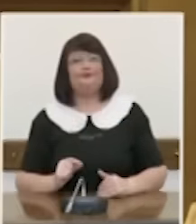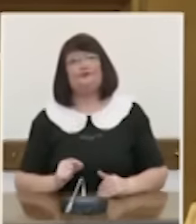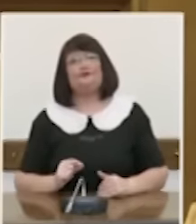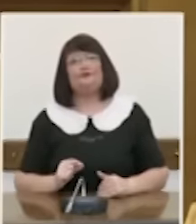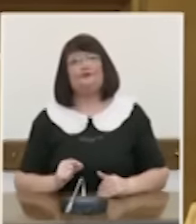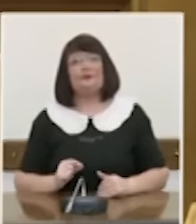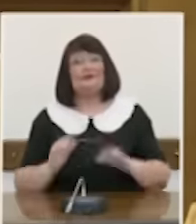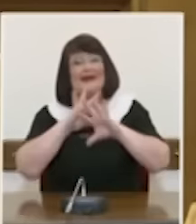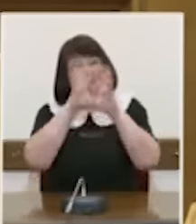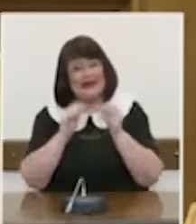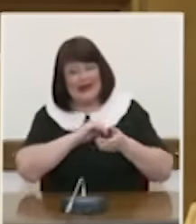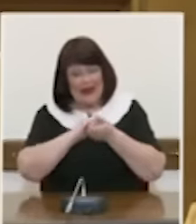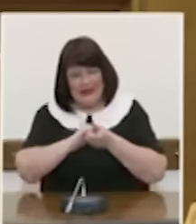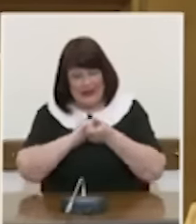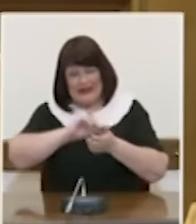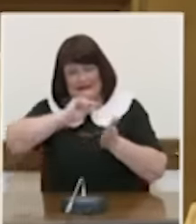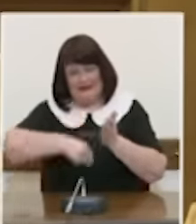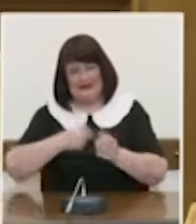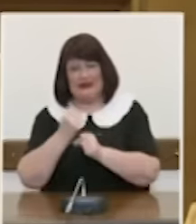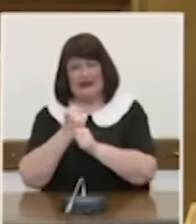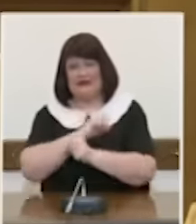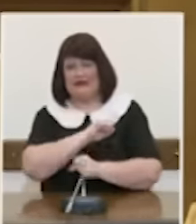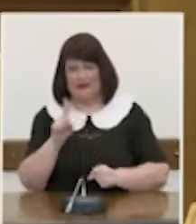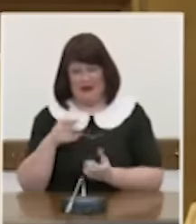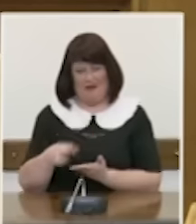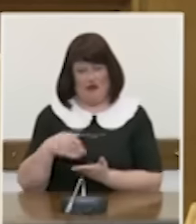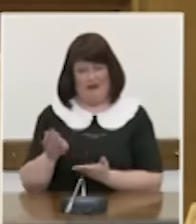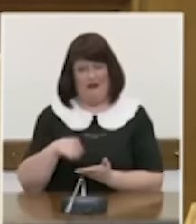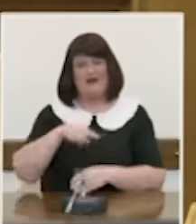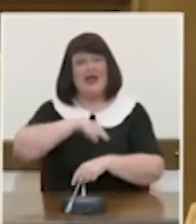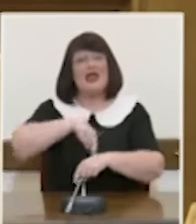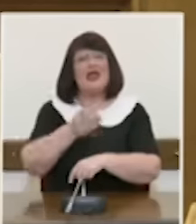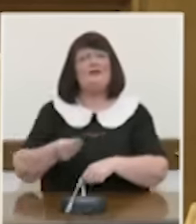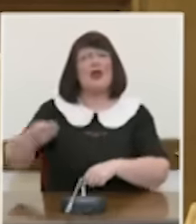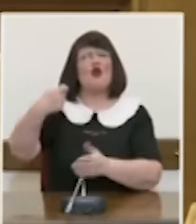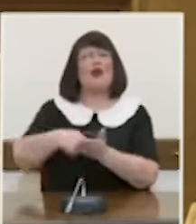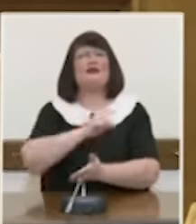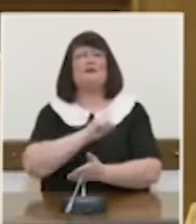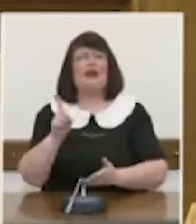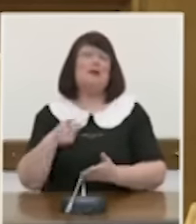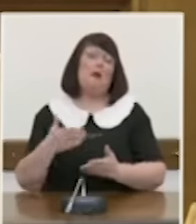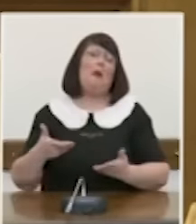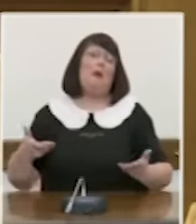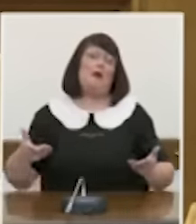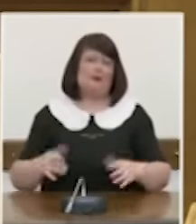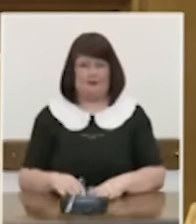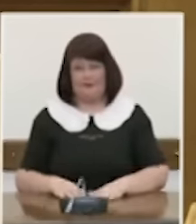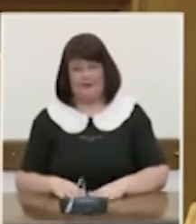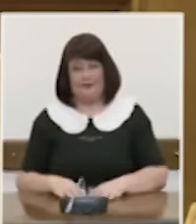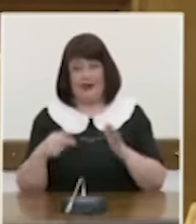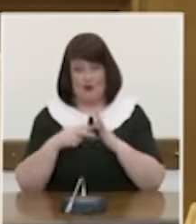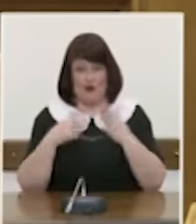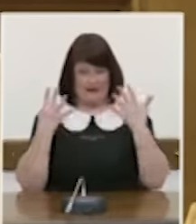συλλογικών συμβάσεων εργασίας, να μην πληρώνει υπερορίες και τόσα άλλα. Το 2009